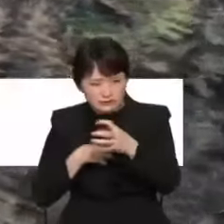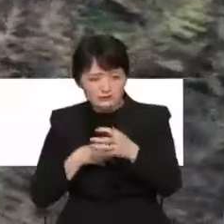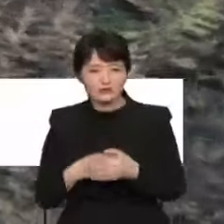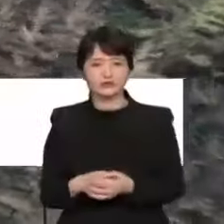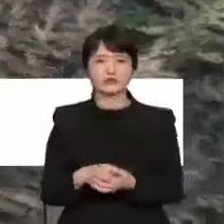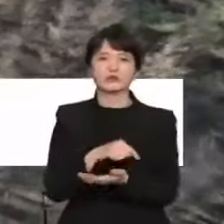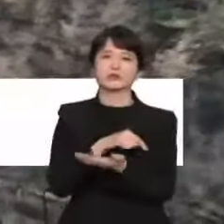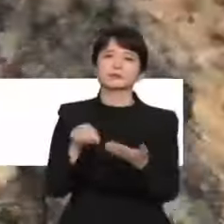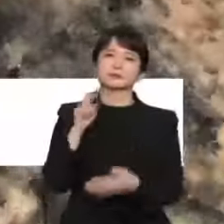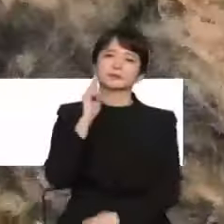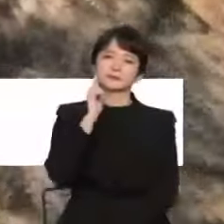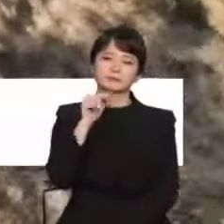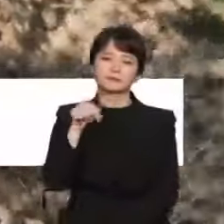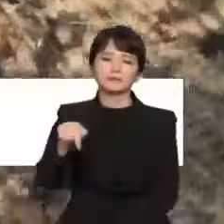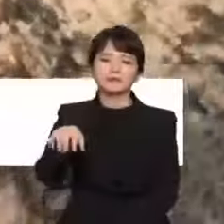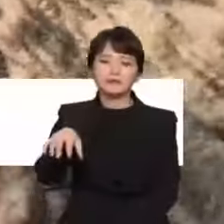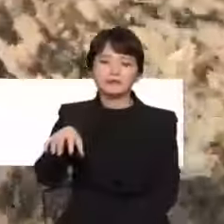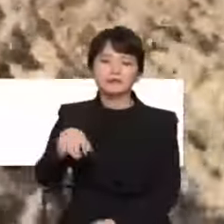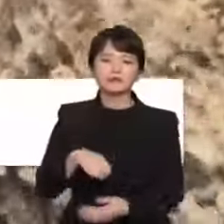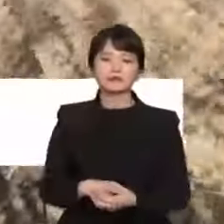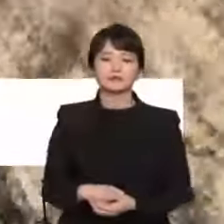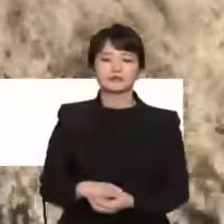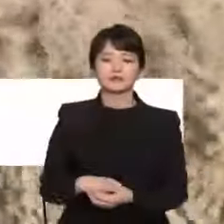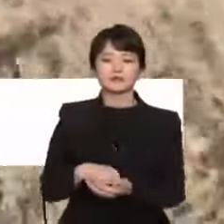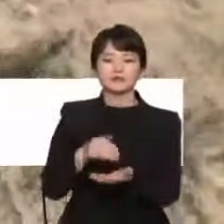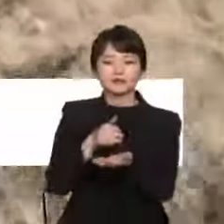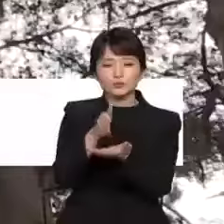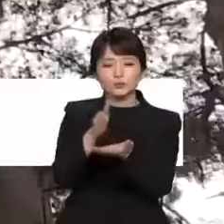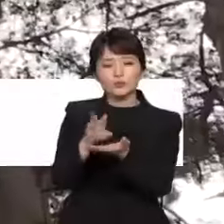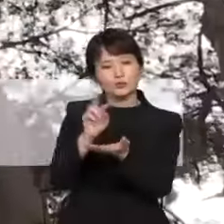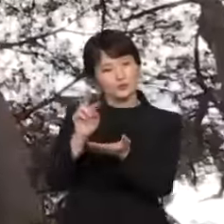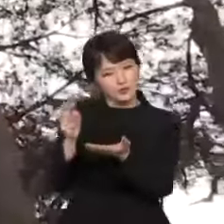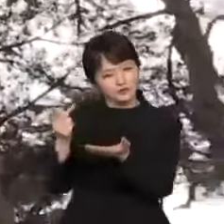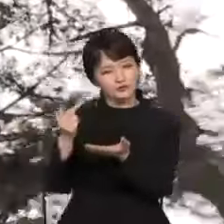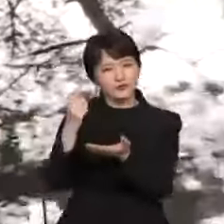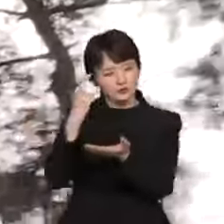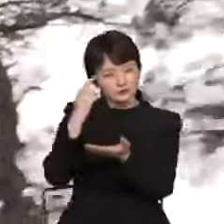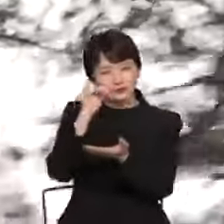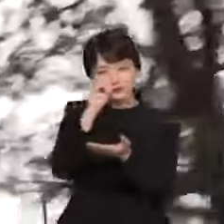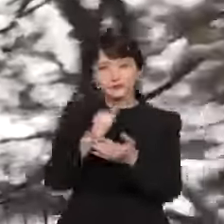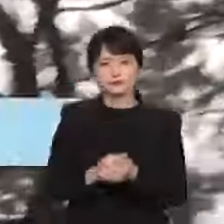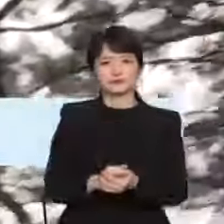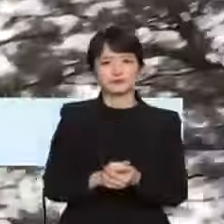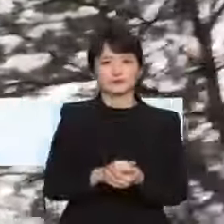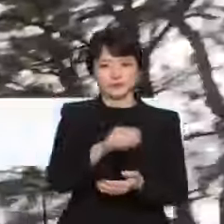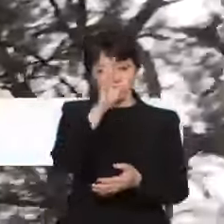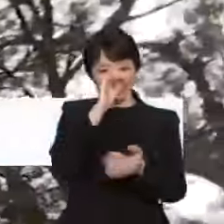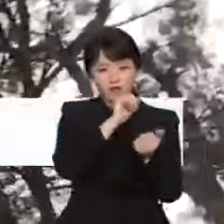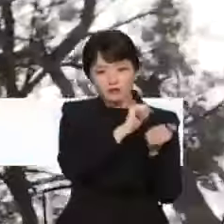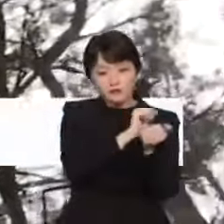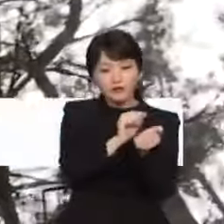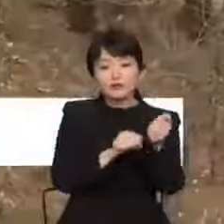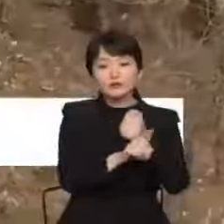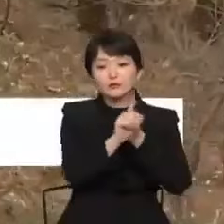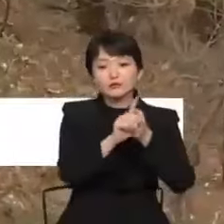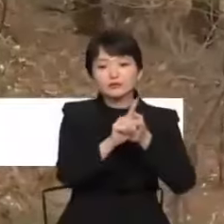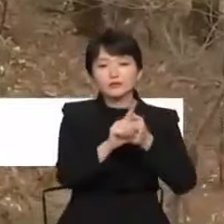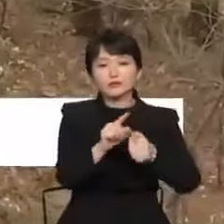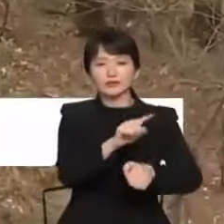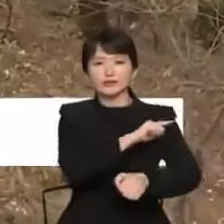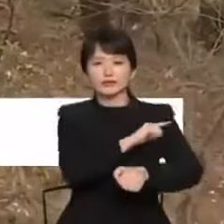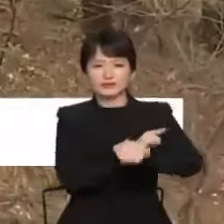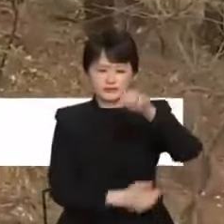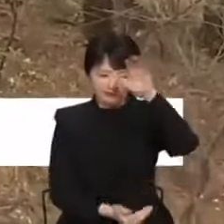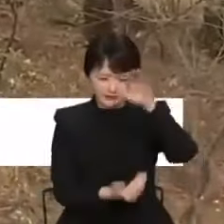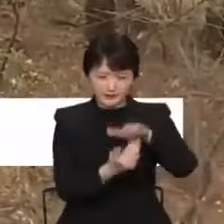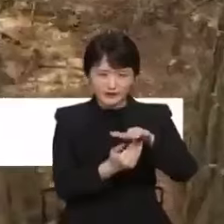심하다 보니까 여기는 아예 그냥 수정전환을 유도를 하고 있고. 재확산의 가장 큰 원인은 정점을 찍은 이후 정부 예산이